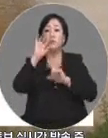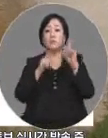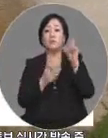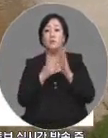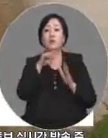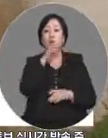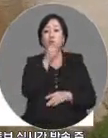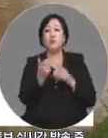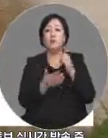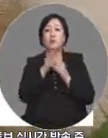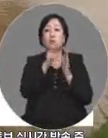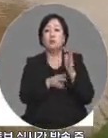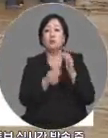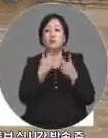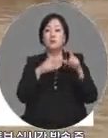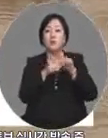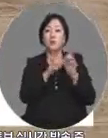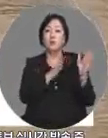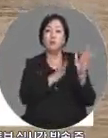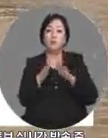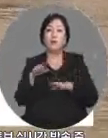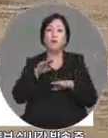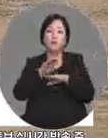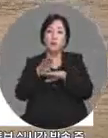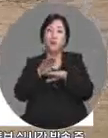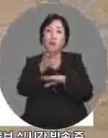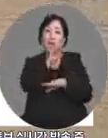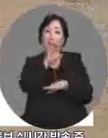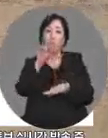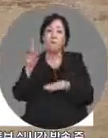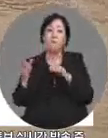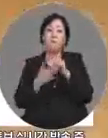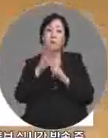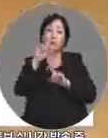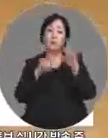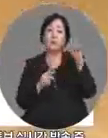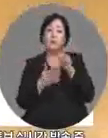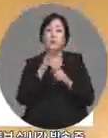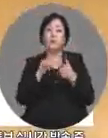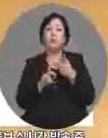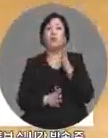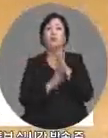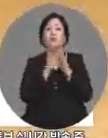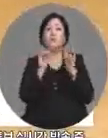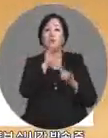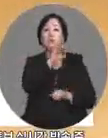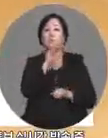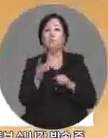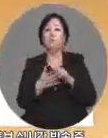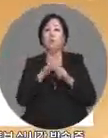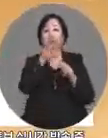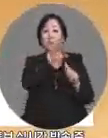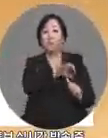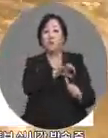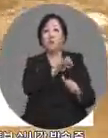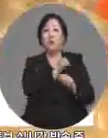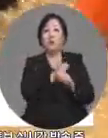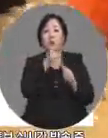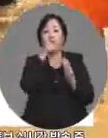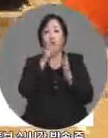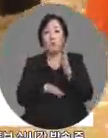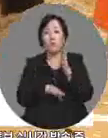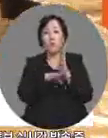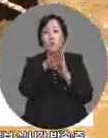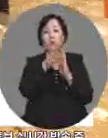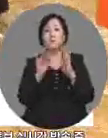범람하는 태화강변 은 차량들의 위 똥만 간신히 보입니다 급기야 시민들은 급류에 고립되고 불어난 물에 손을